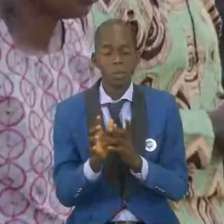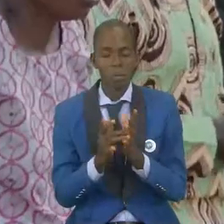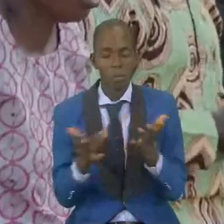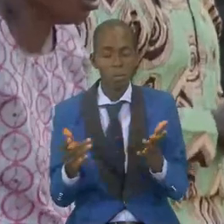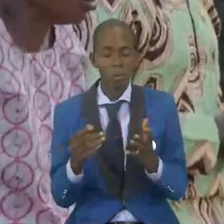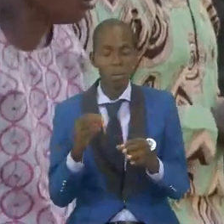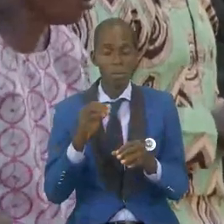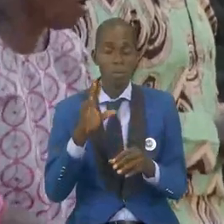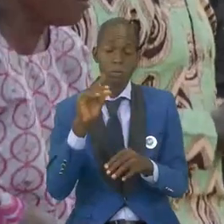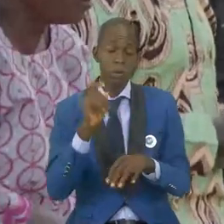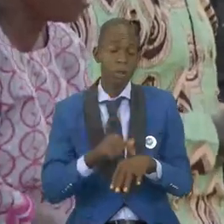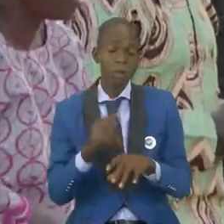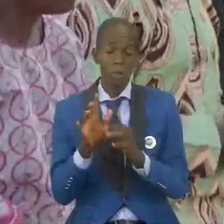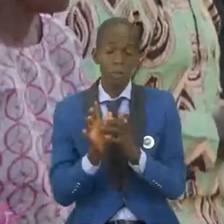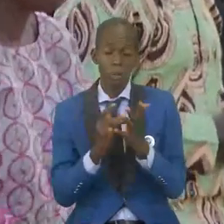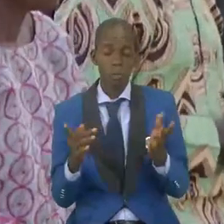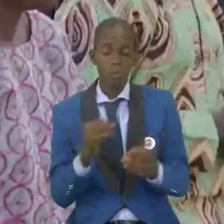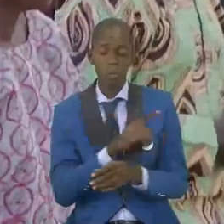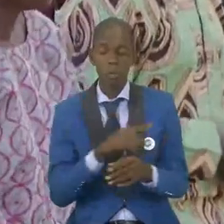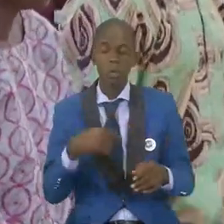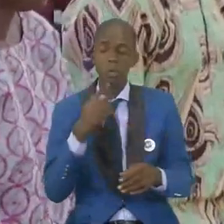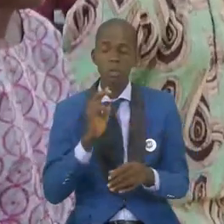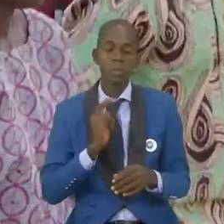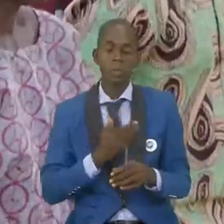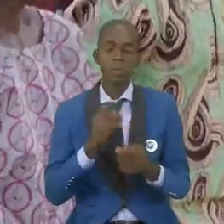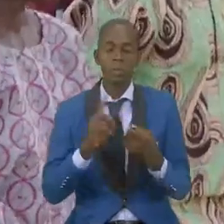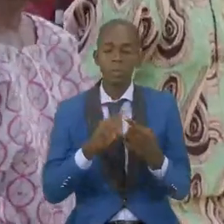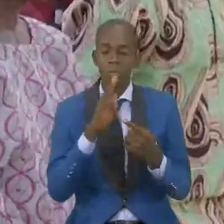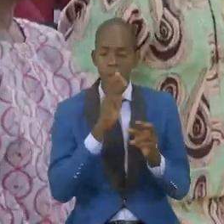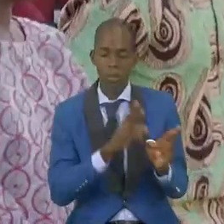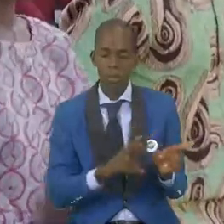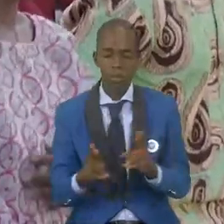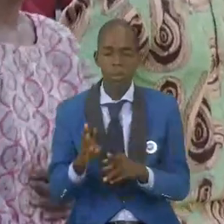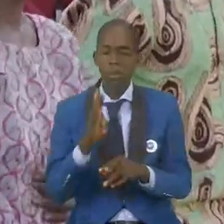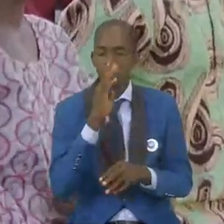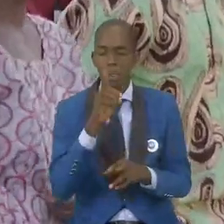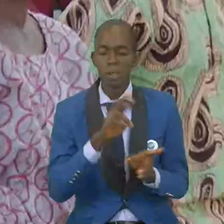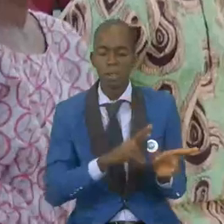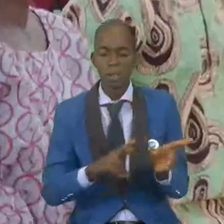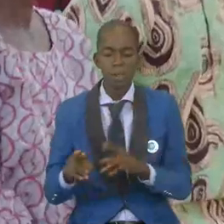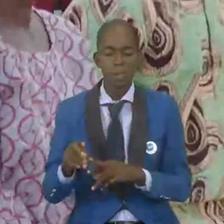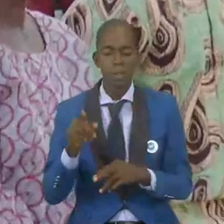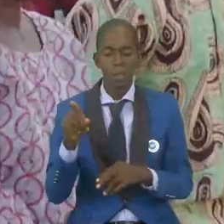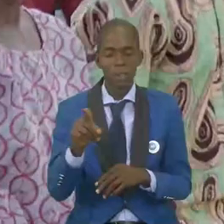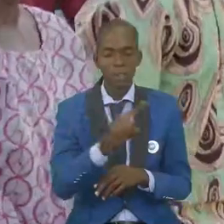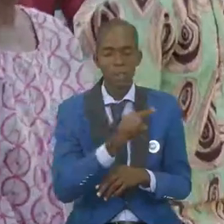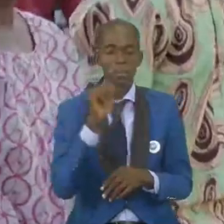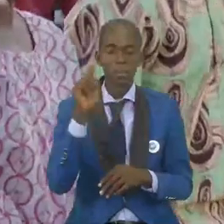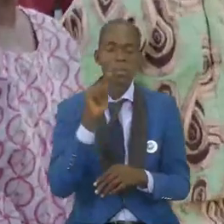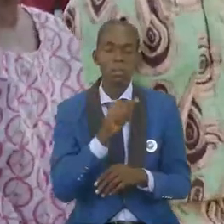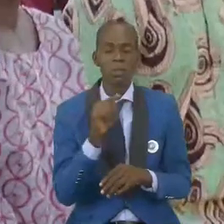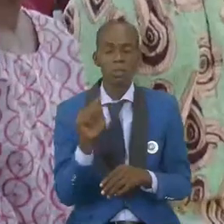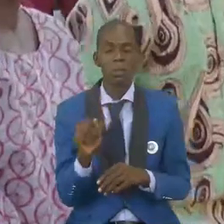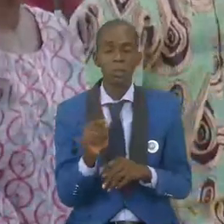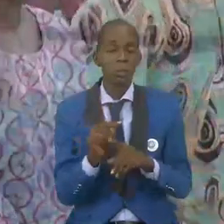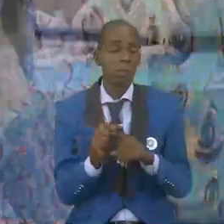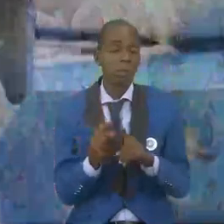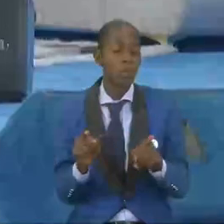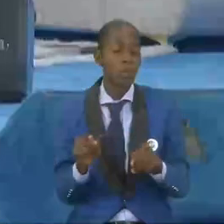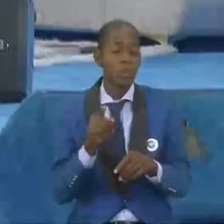Par la Bible, et plus de 50 fois le Seigneur nous dit dans la Bible, sois prêt, préparez-vous, veillez, car